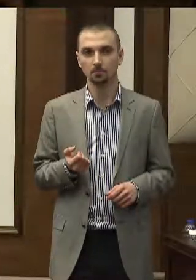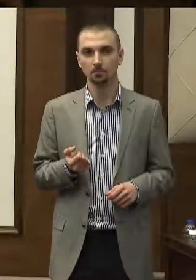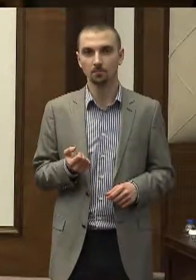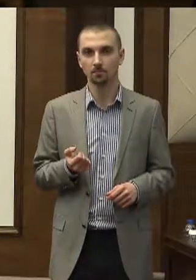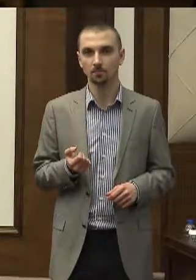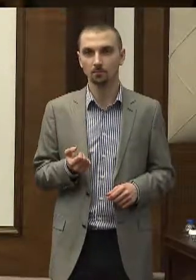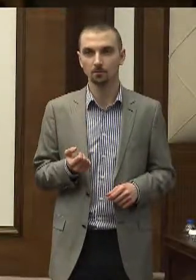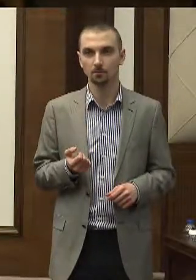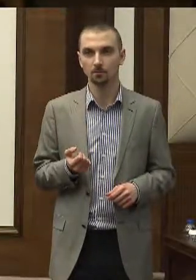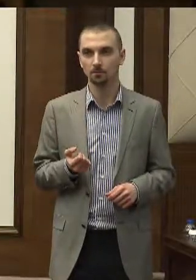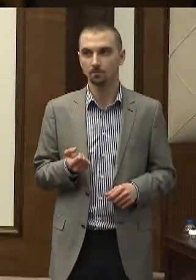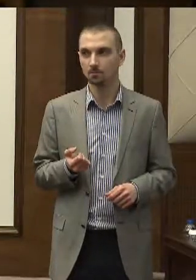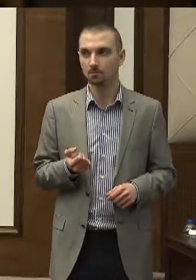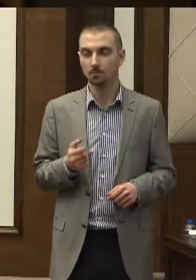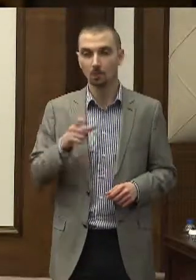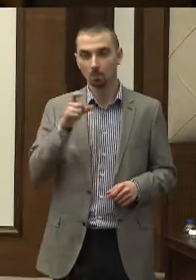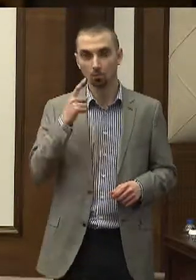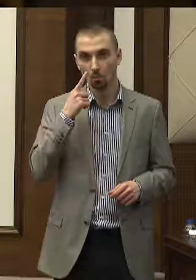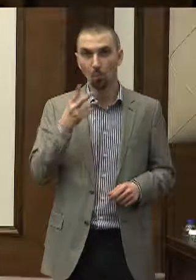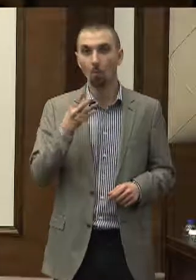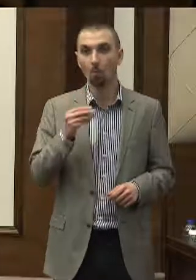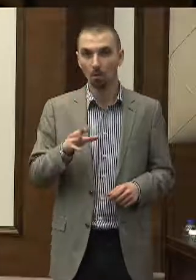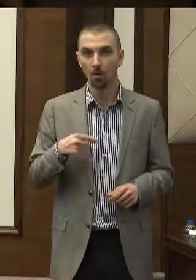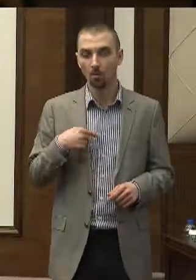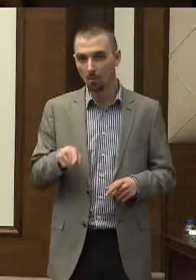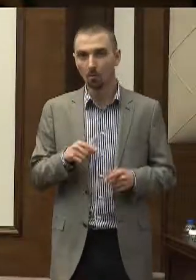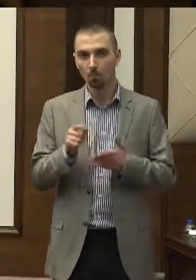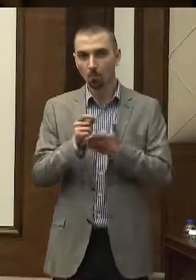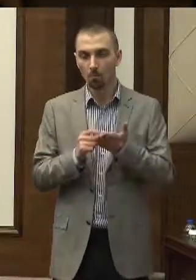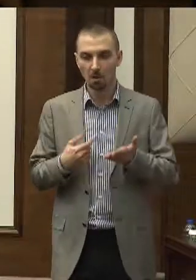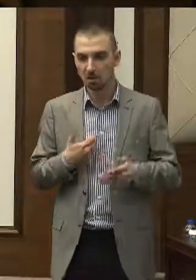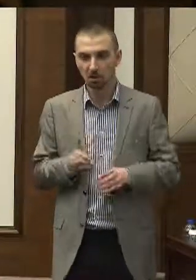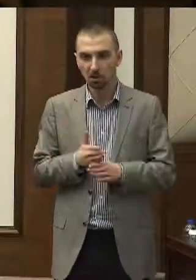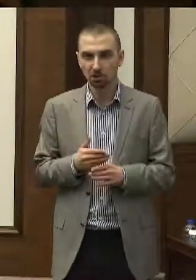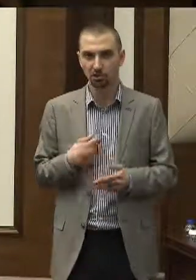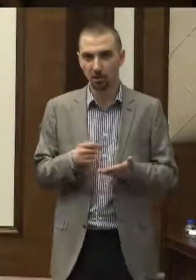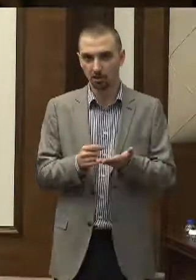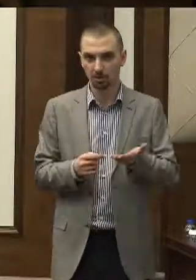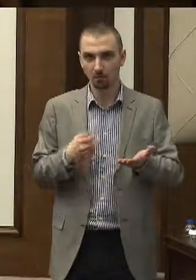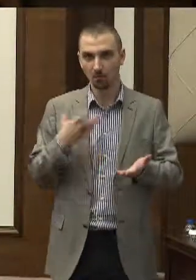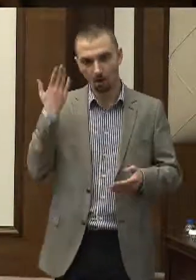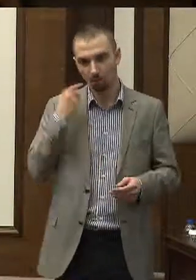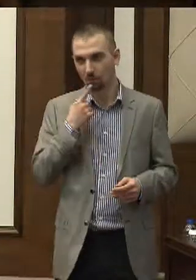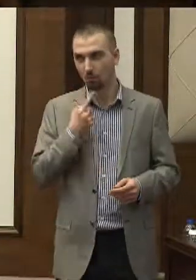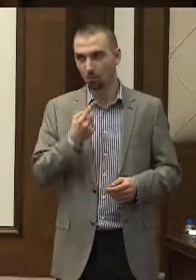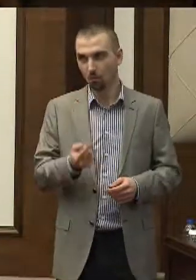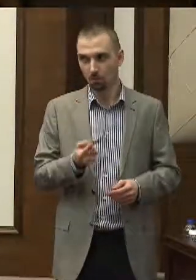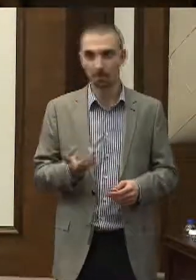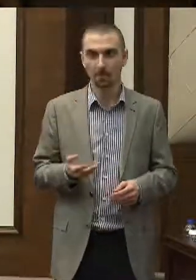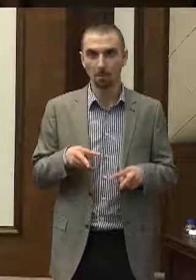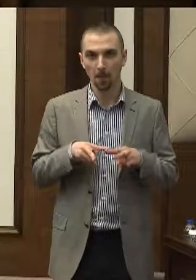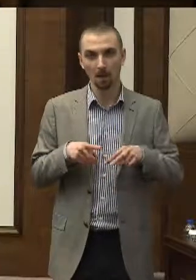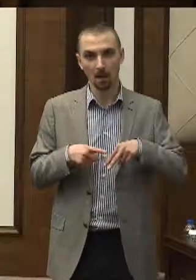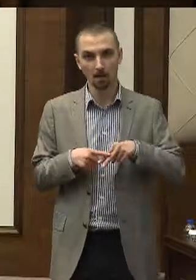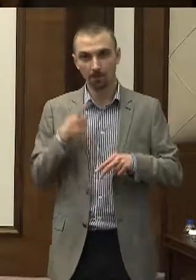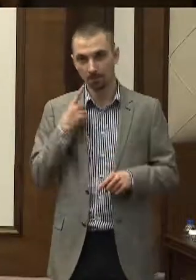Mehmet Akif, Cumhuriyet olmasaydı benim kulağım. Cumhuriyet olmasaydı ben bu şiiri ne için yazacaktım? Diyor. Yine Mehmet Akif